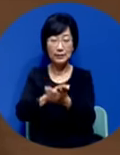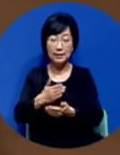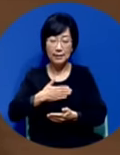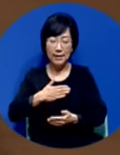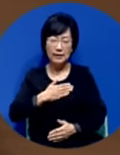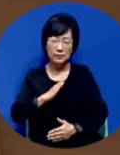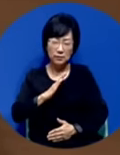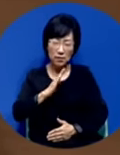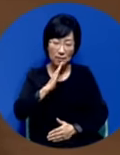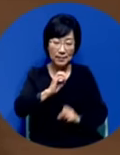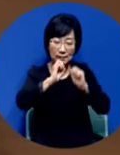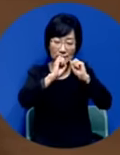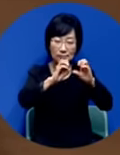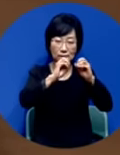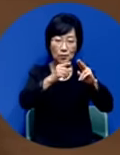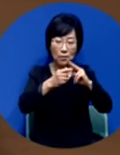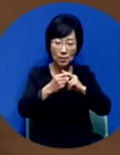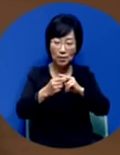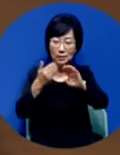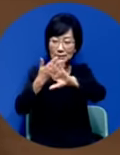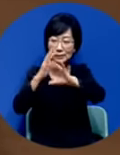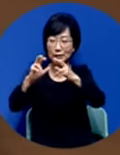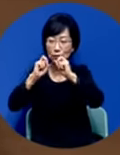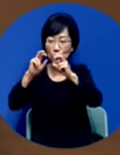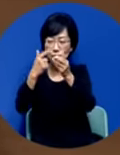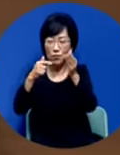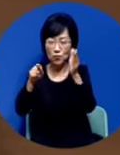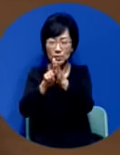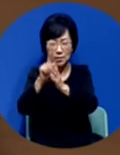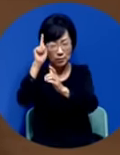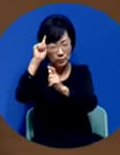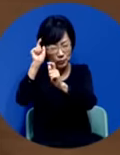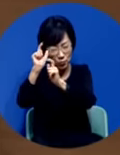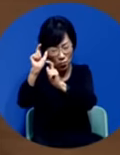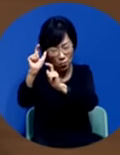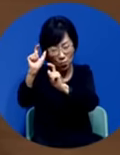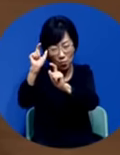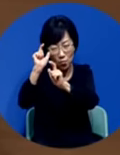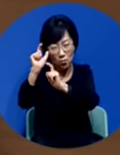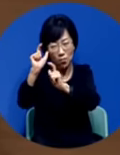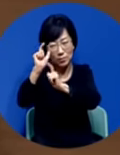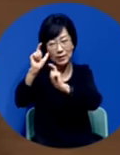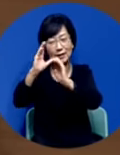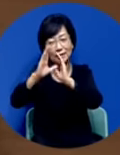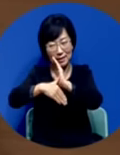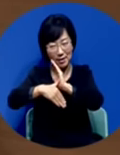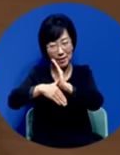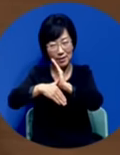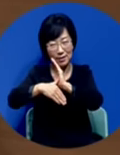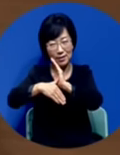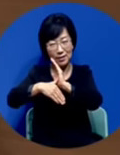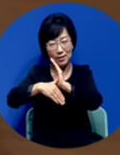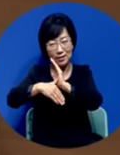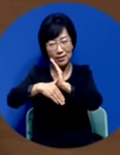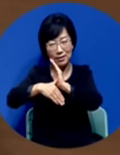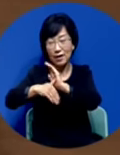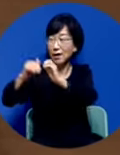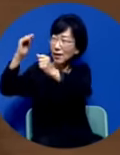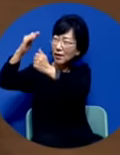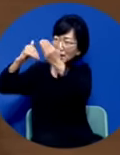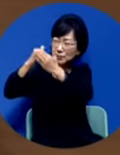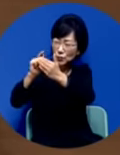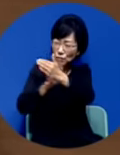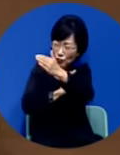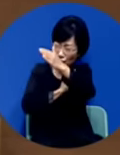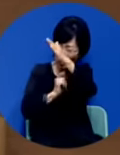있겠다고 하나님 앞에 언약 붙잡으면 여러분은 그 고민은 최고의 응답으로 여러분에게 나타나게 될